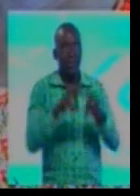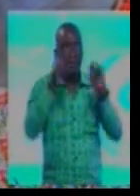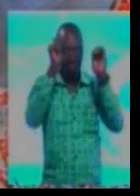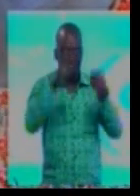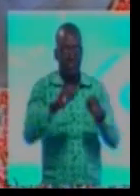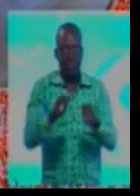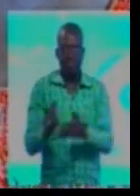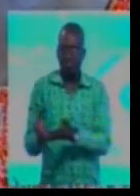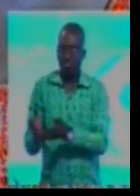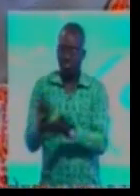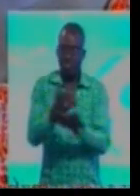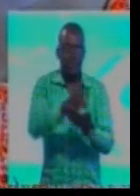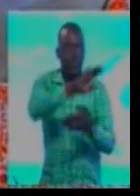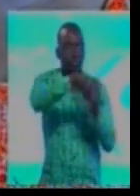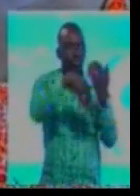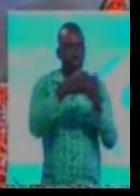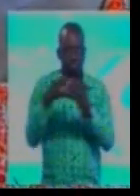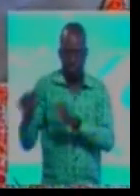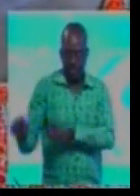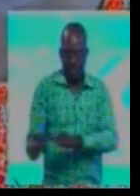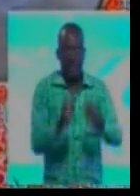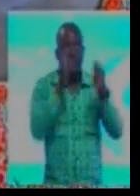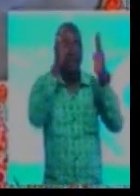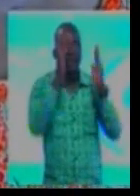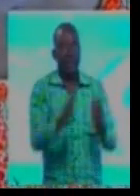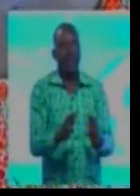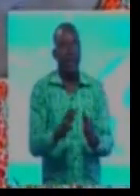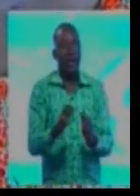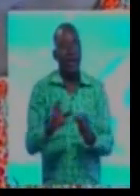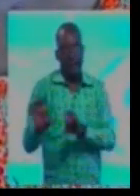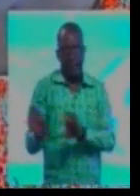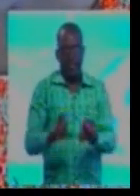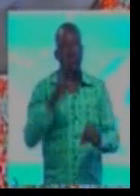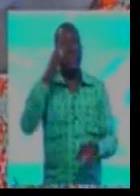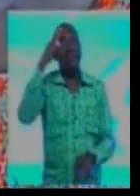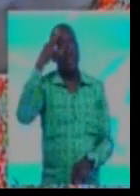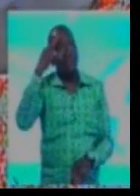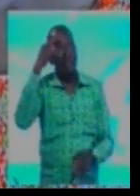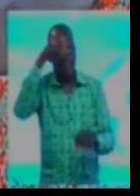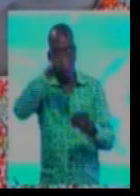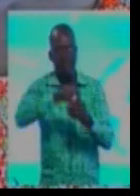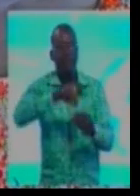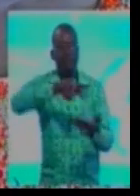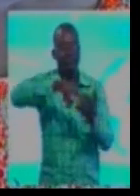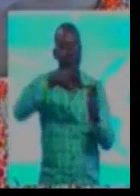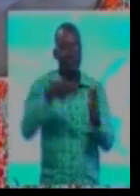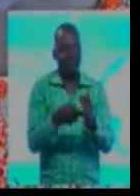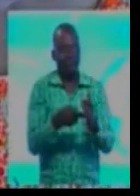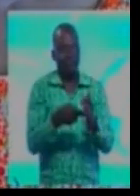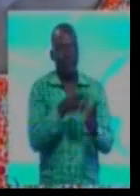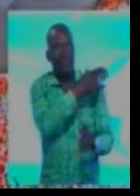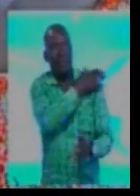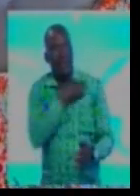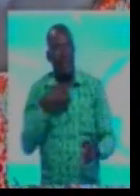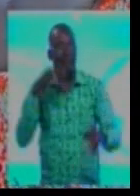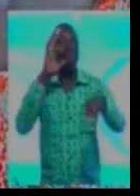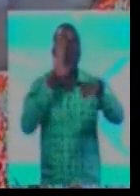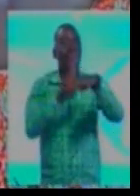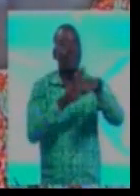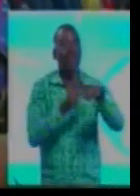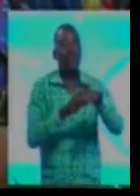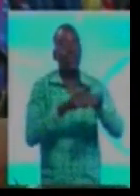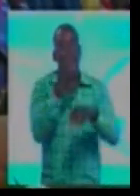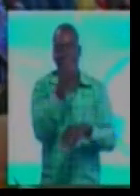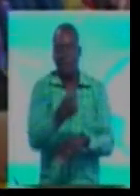mobiliser tous les acteurs pour qu'on puisse mener des réflexions dans ce sens et pouvoir non seulement prévenir ce type